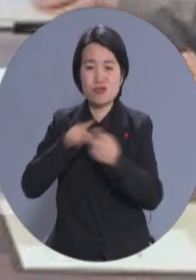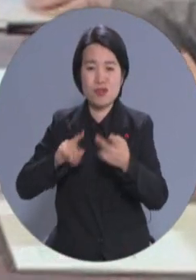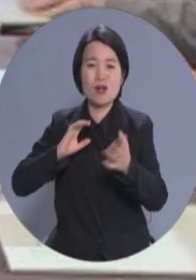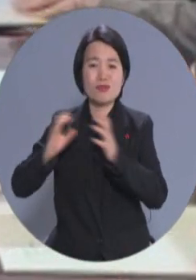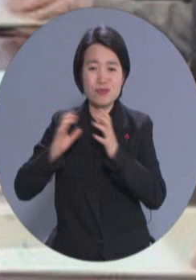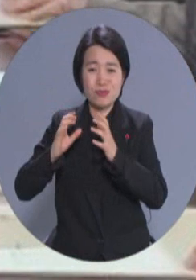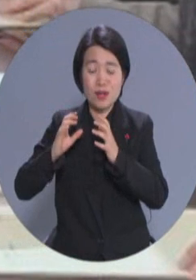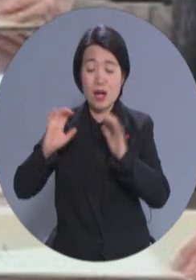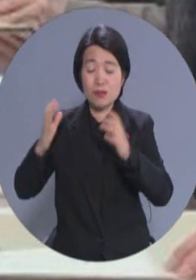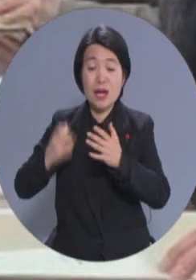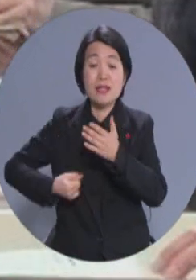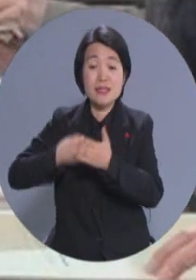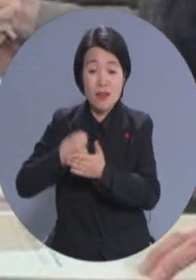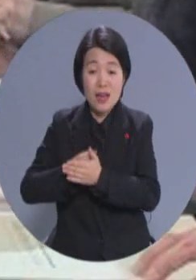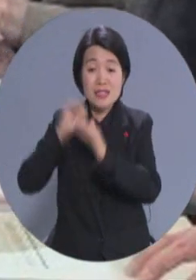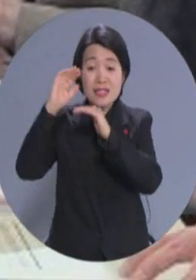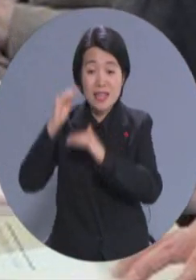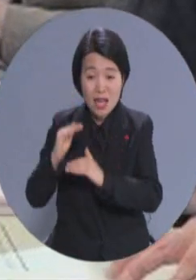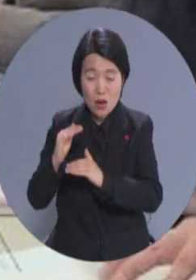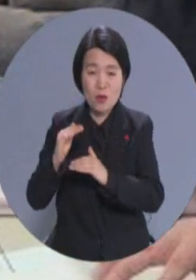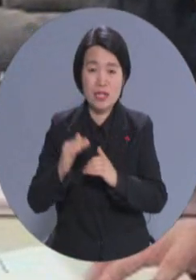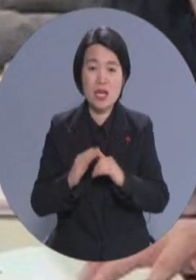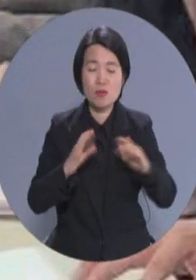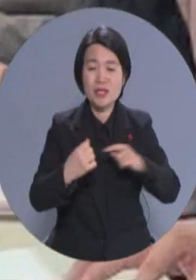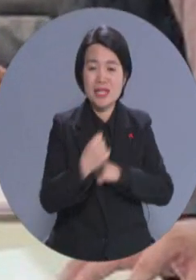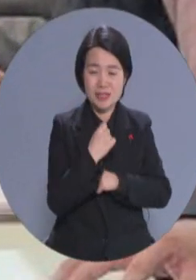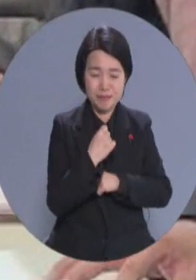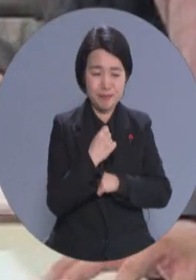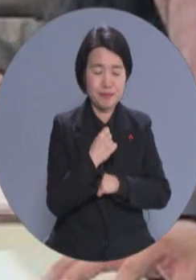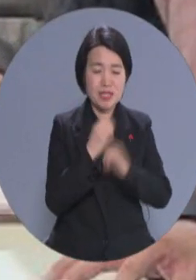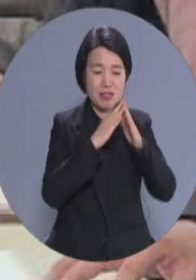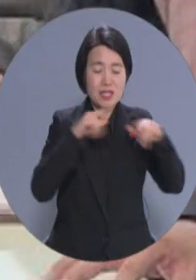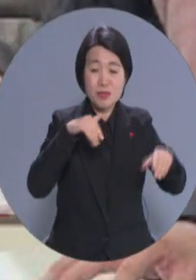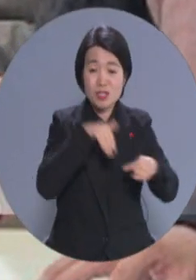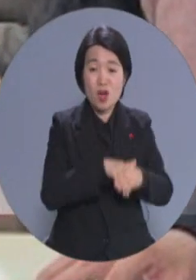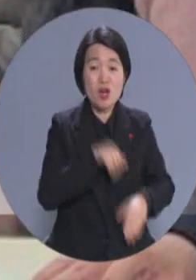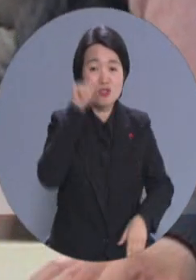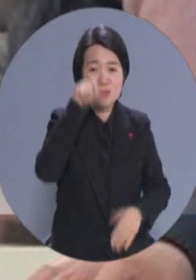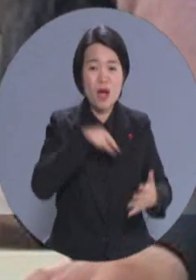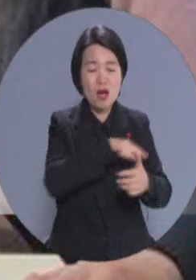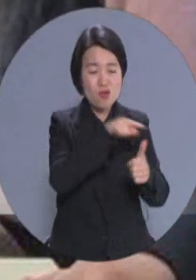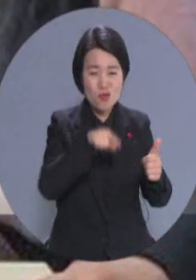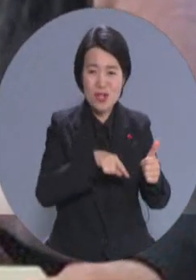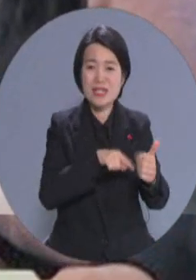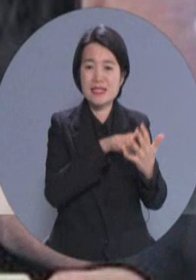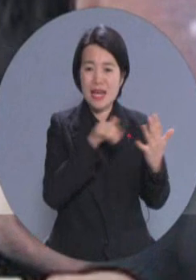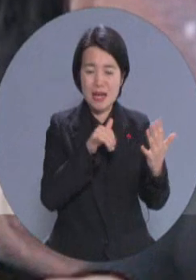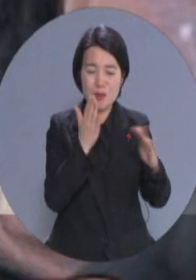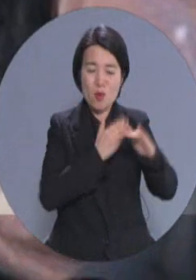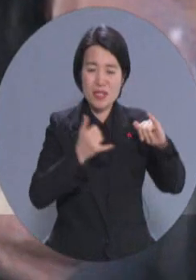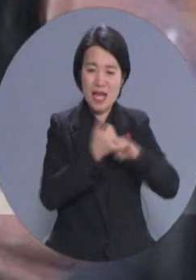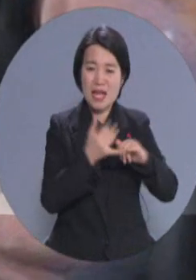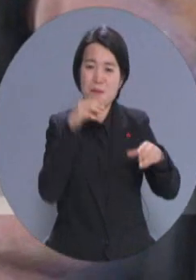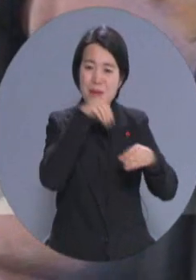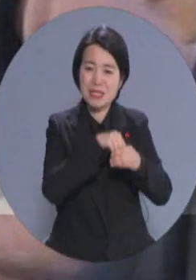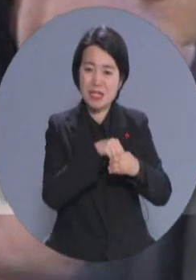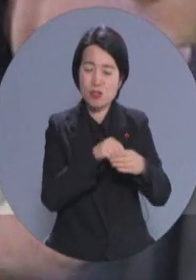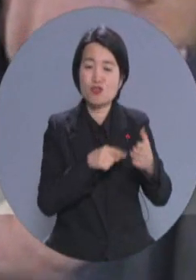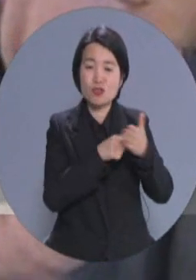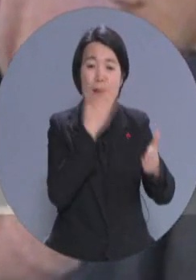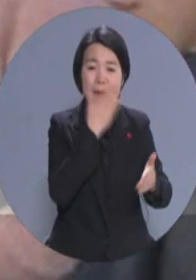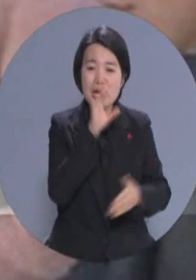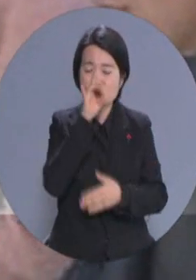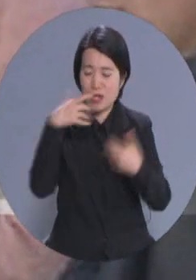이날 확정된 전남 현안 정책이 국민의 임 소석 전남 지역구 출마자들의 공약으로 반영 추진될 수 있도록